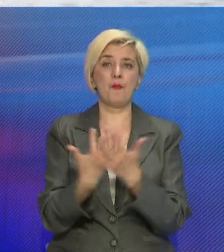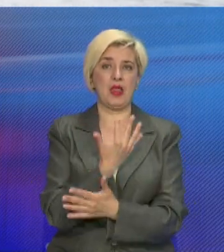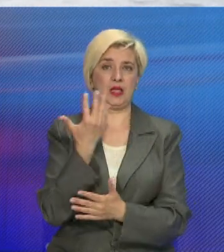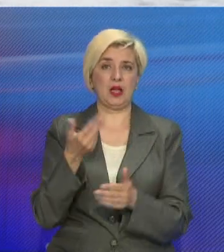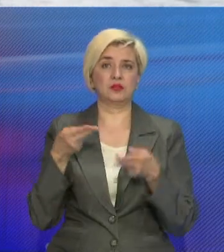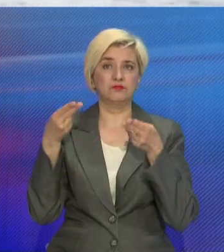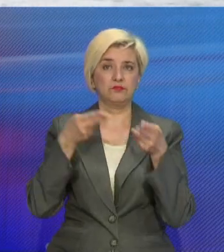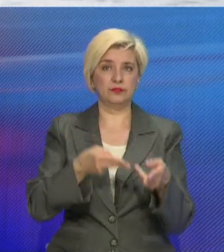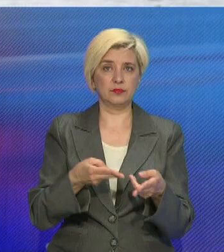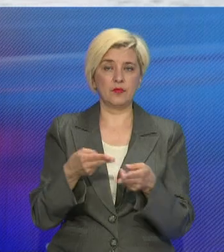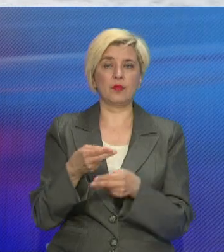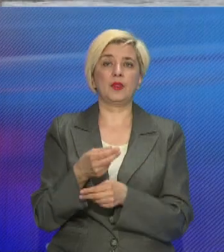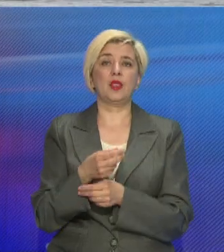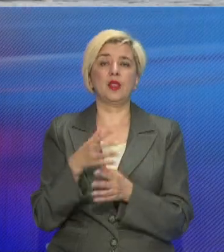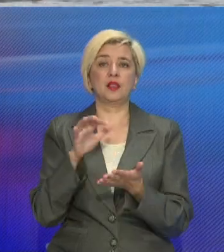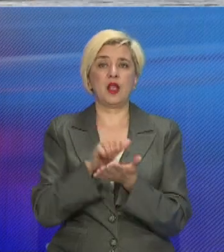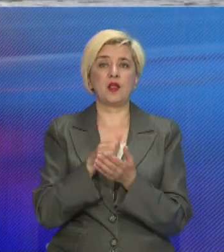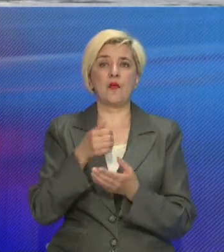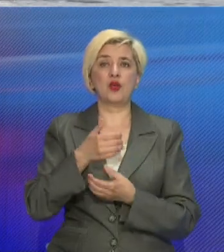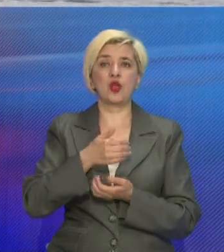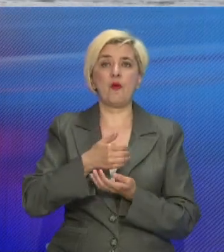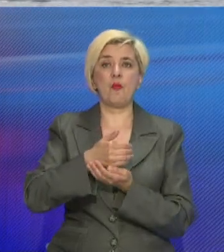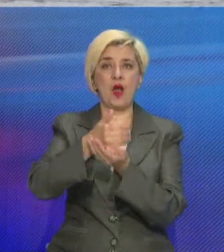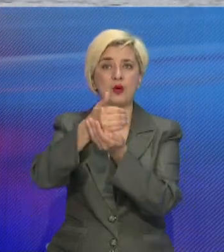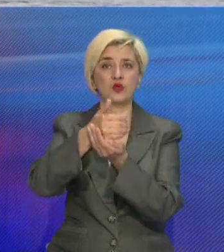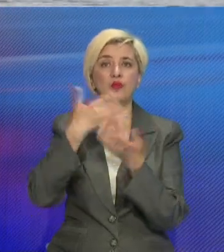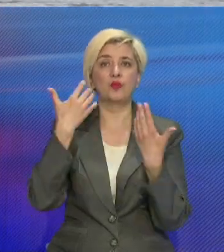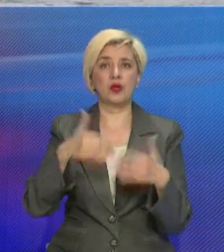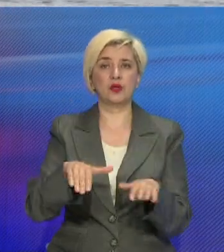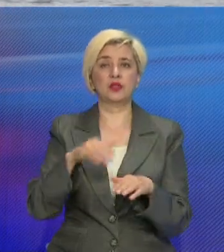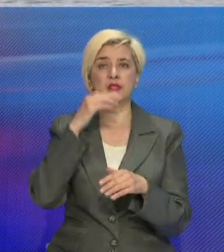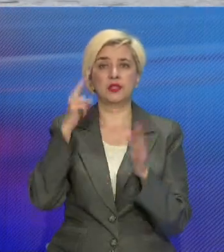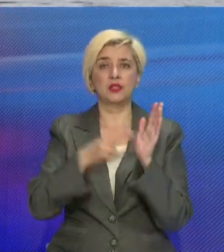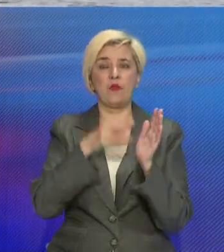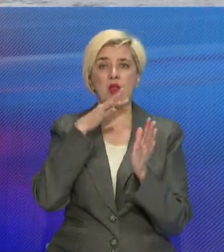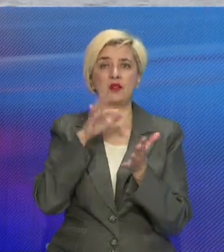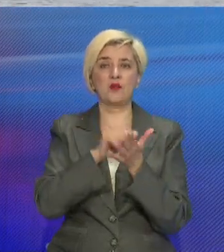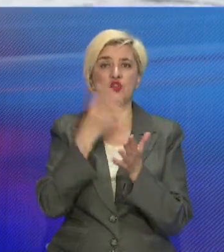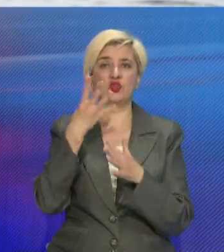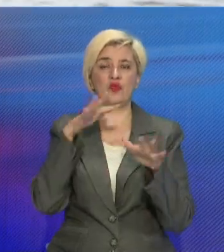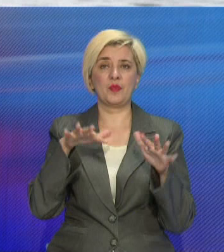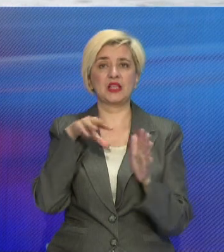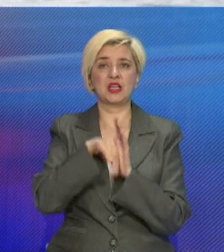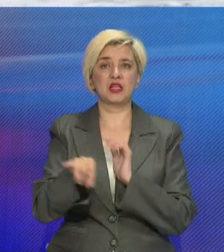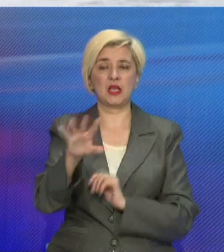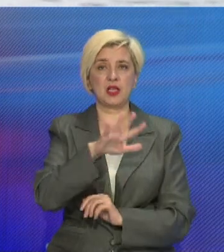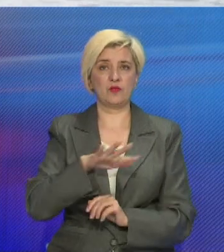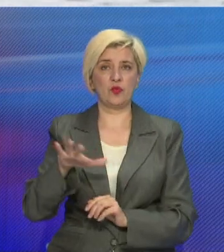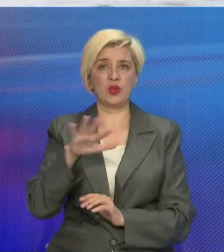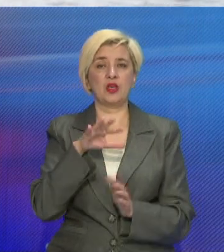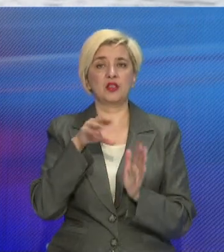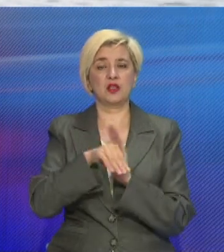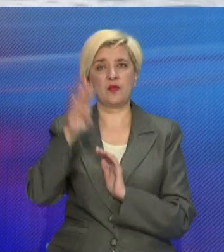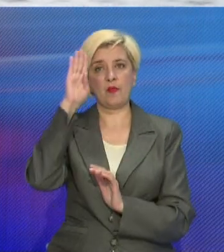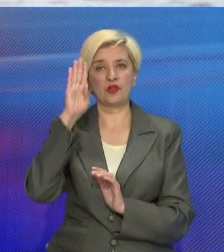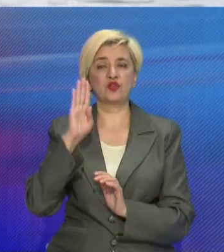Занимаюсь парусным почти 7 лет. Заняла, получается, 4-е место среди республики, там, среди мальчиков,